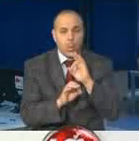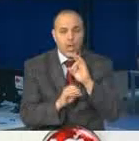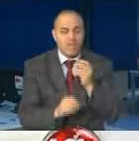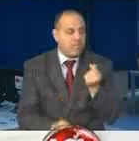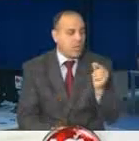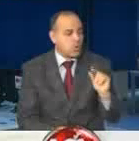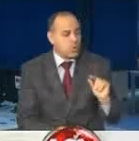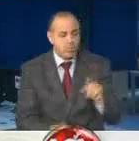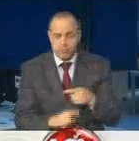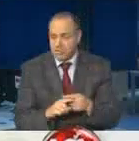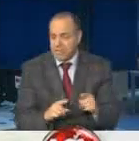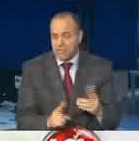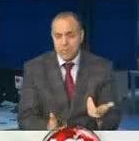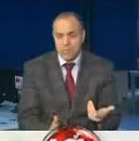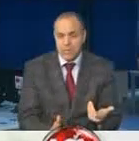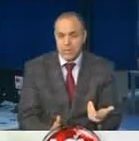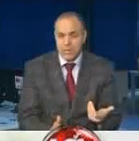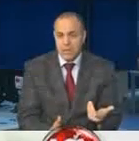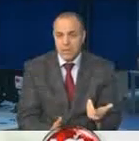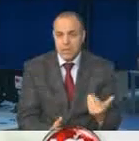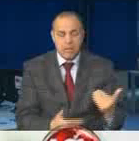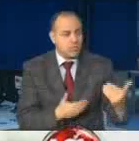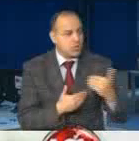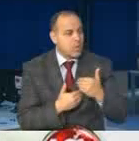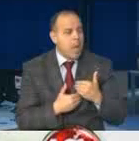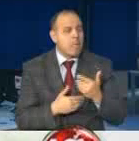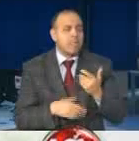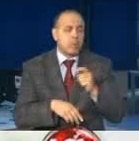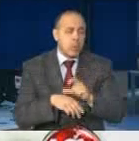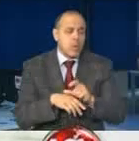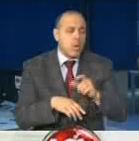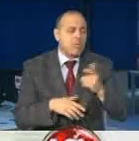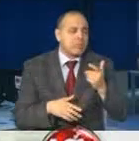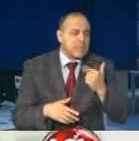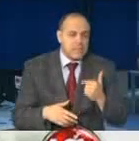تتكلف كيف ما تكلفش كيف قطعة تدخل من البرة